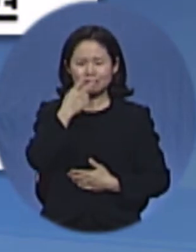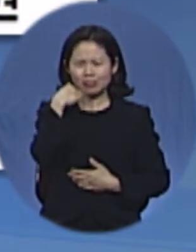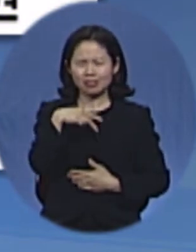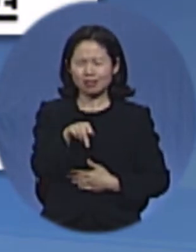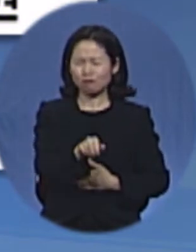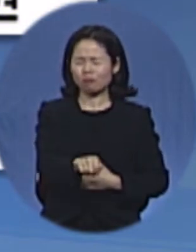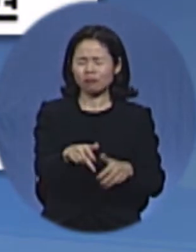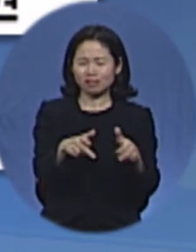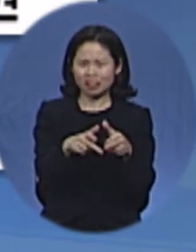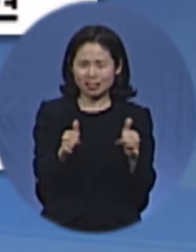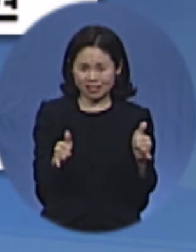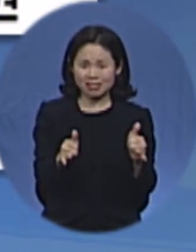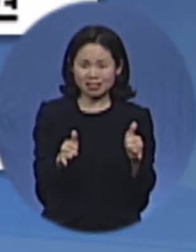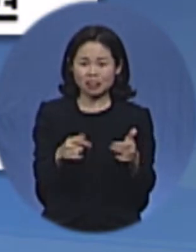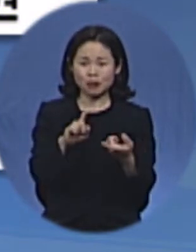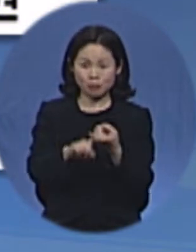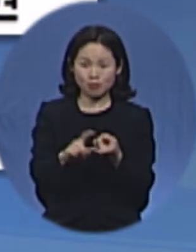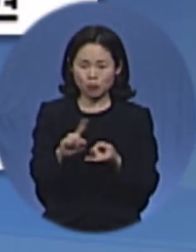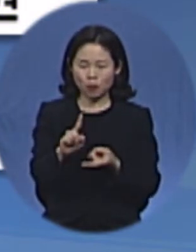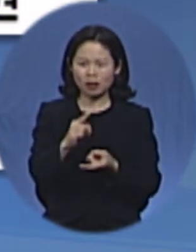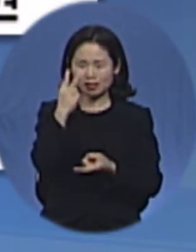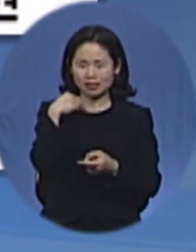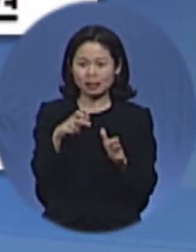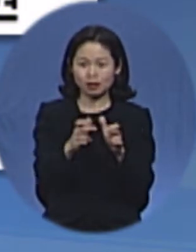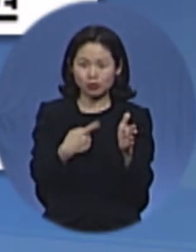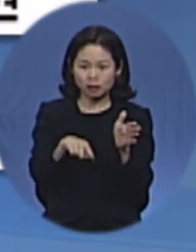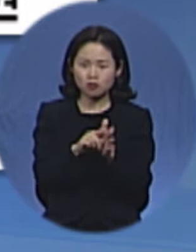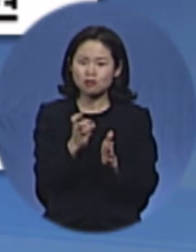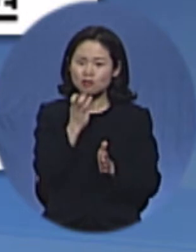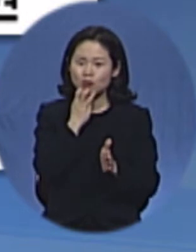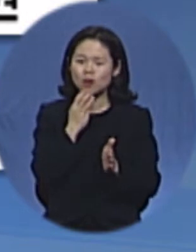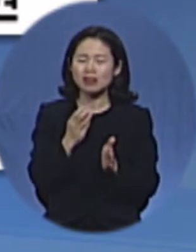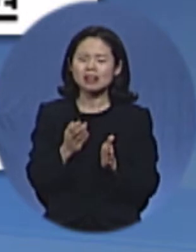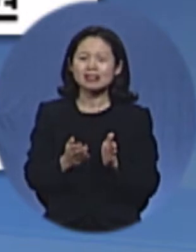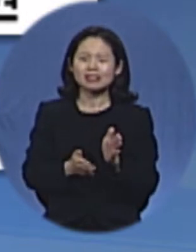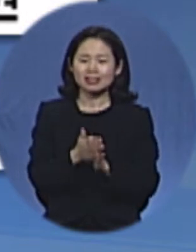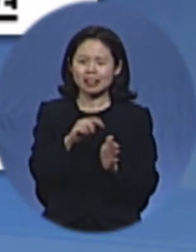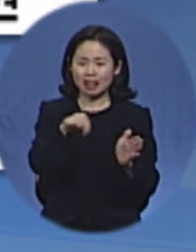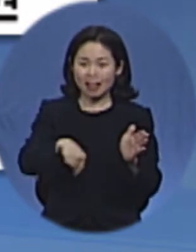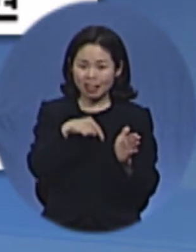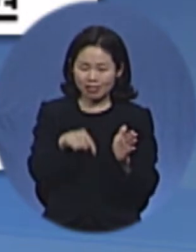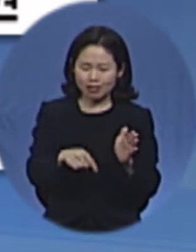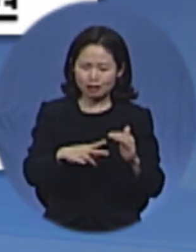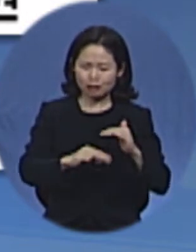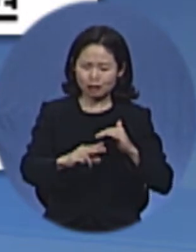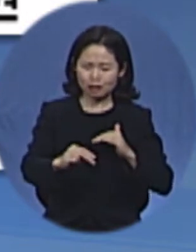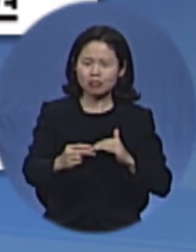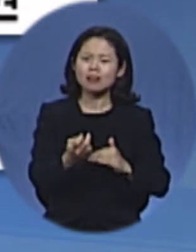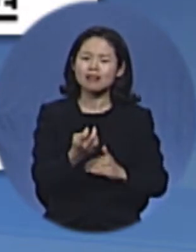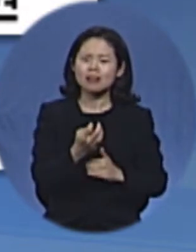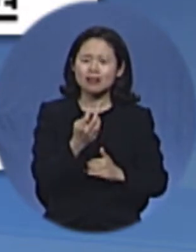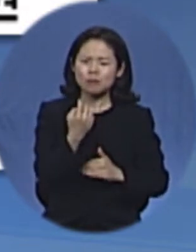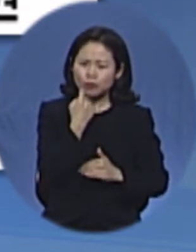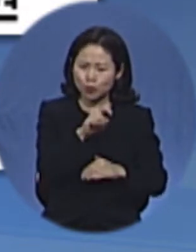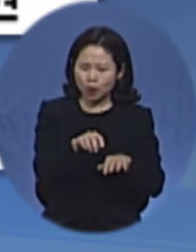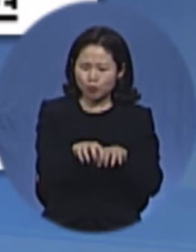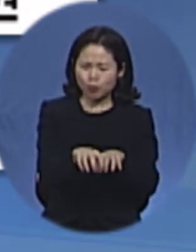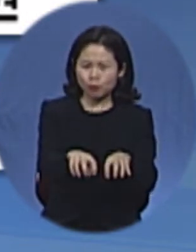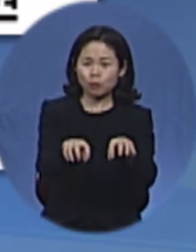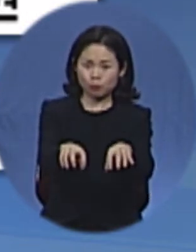한국시각장애인연합회가 시각장애인의 안전한 보행을 위해 서울 실내 지하철 역사에 제대로 된 점자 블록 설치를